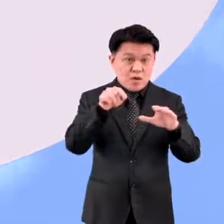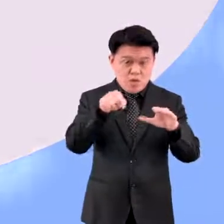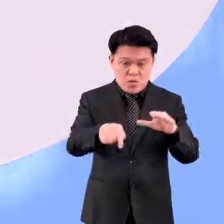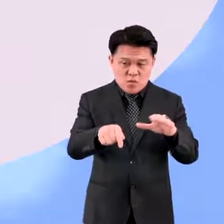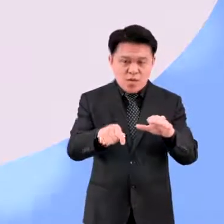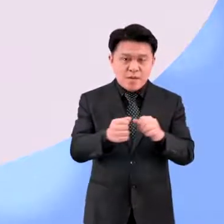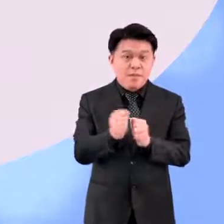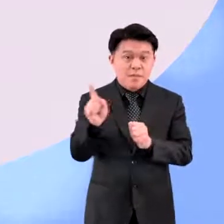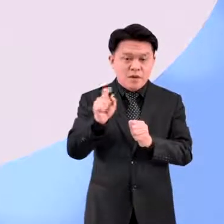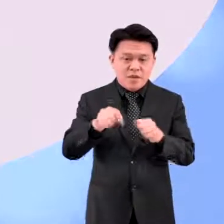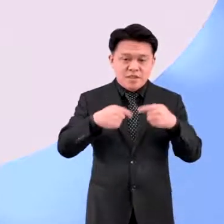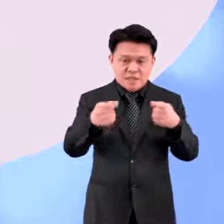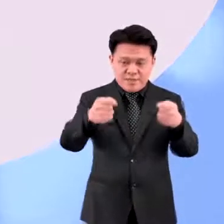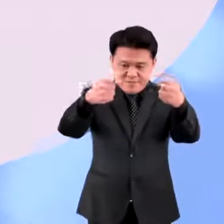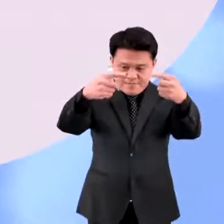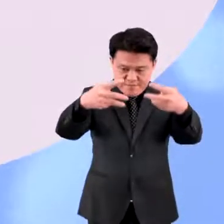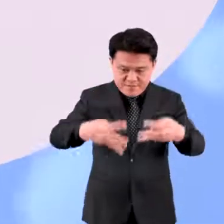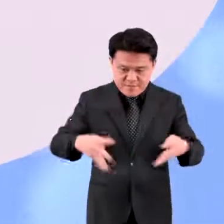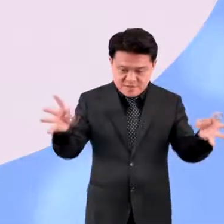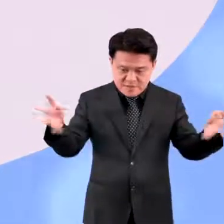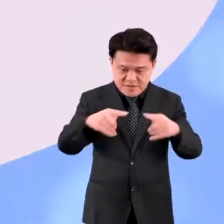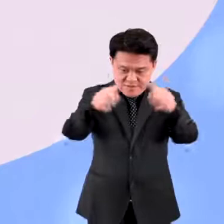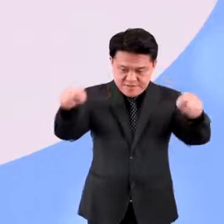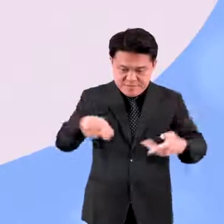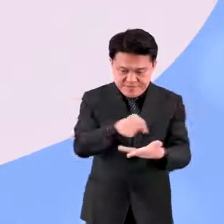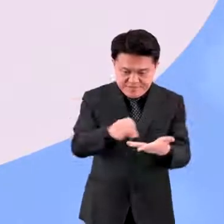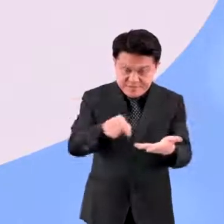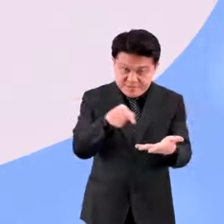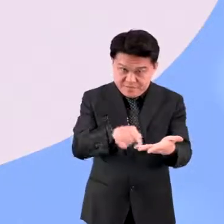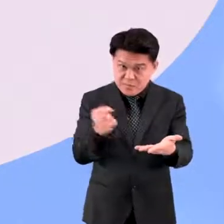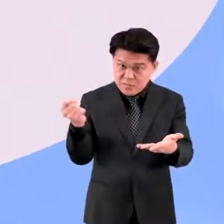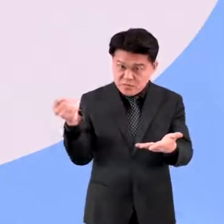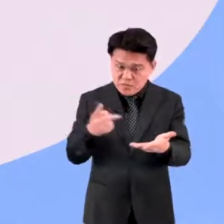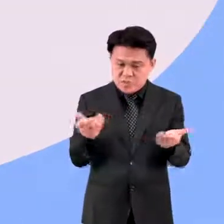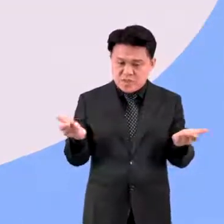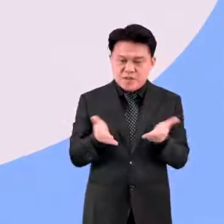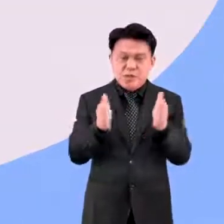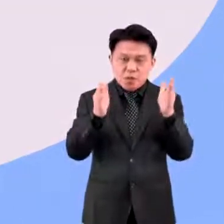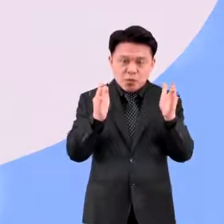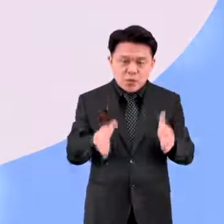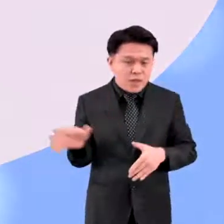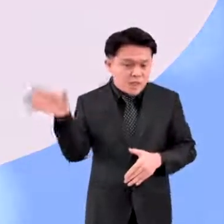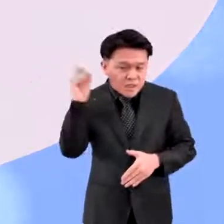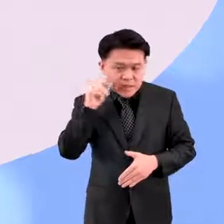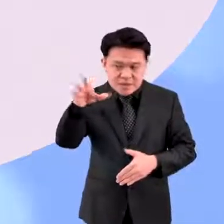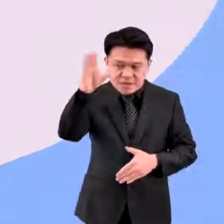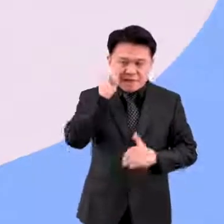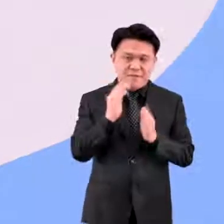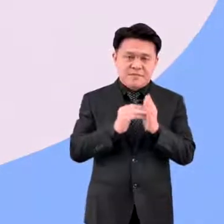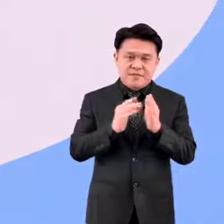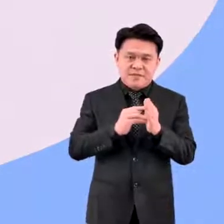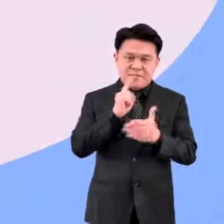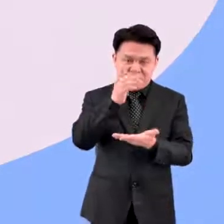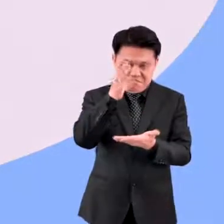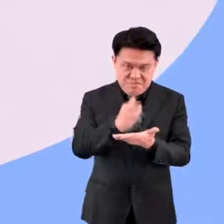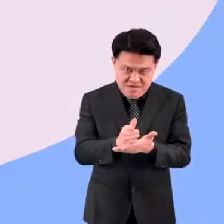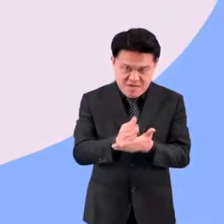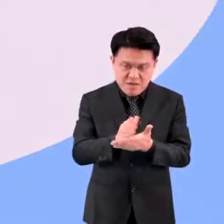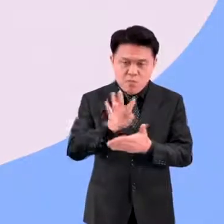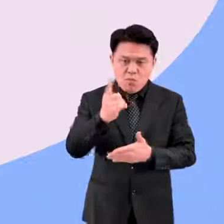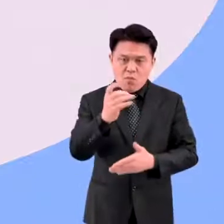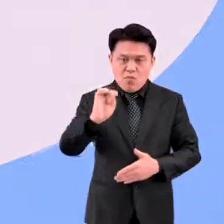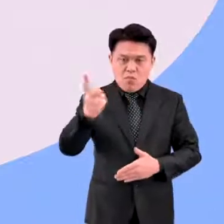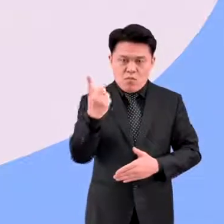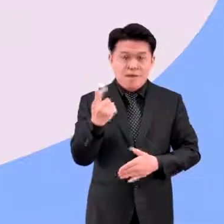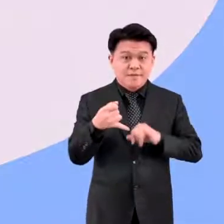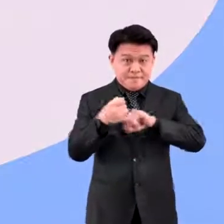또는 복지관 등과 참여 조건 합의서를 써야 합니다. 그리고 일을 하면서 알게 된 비밀을